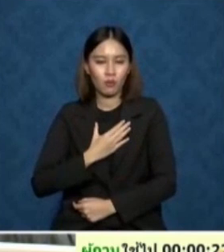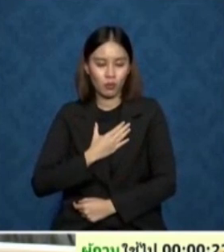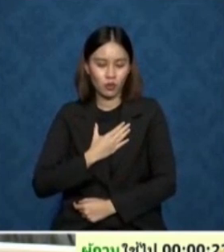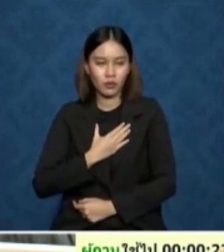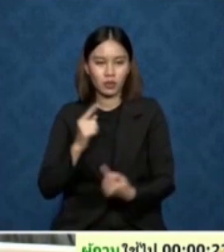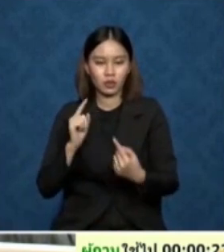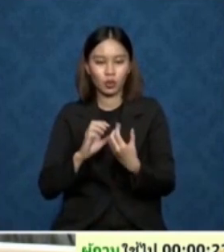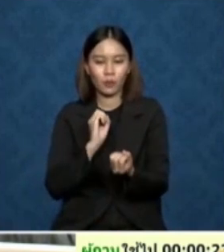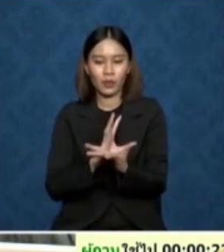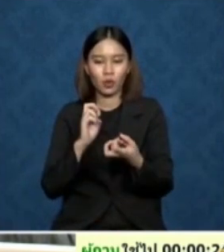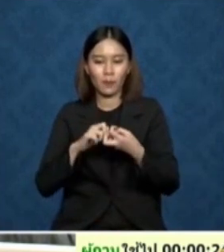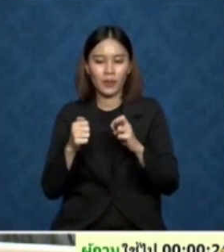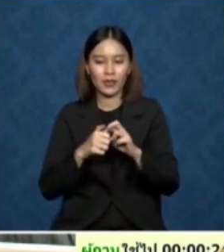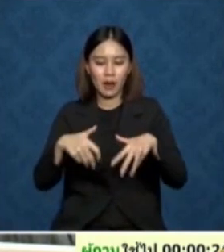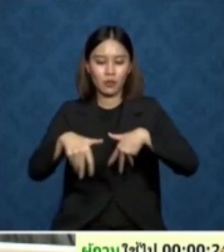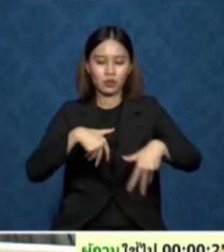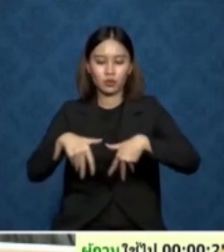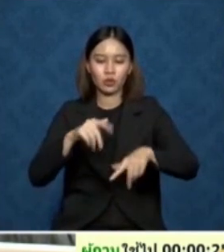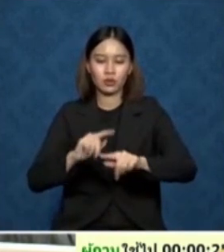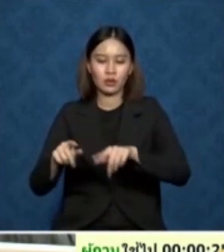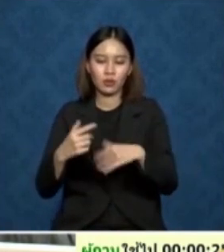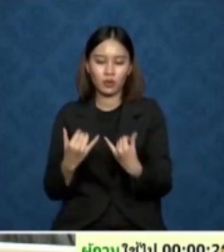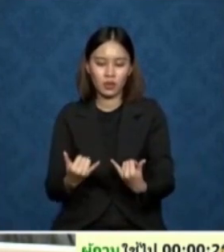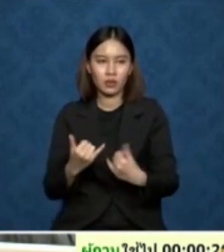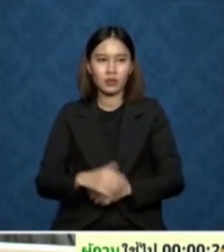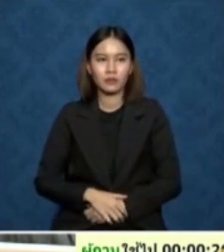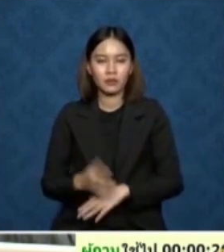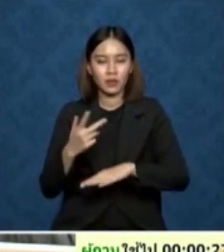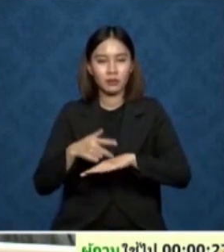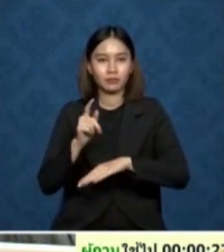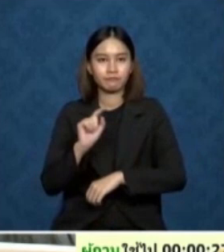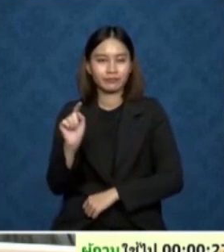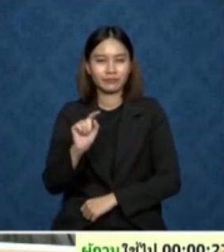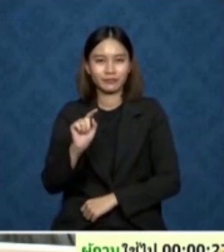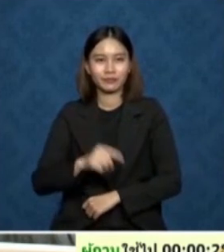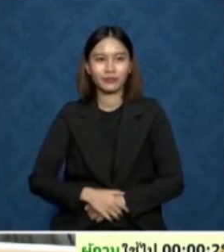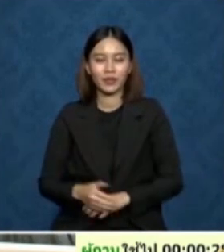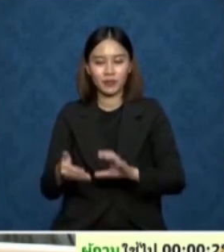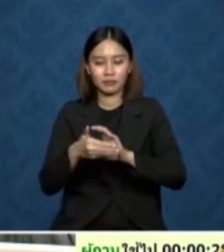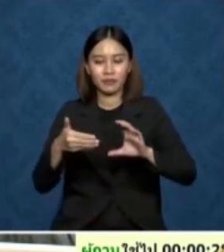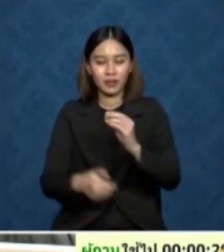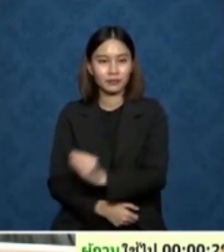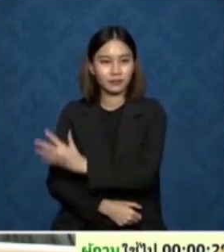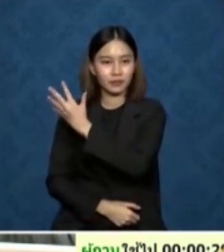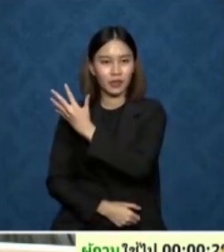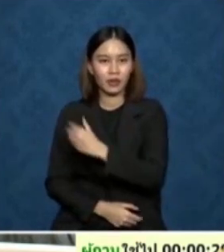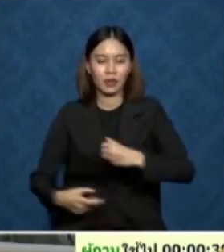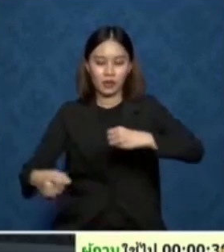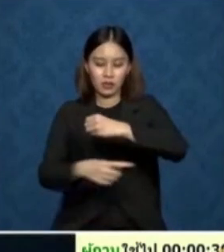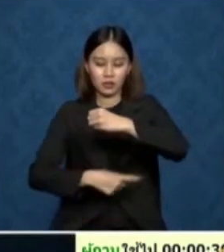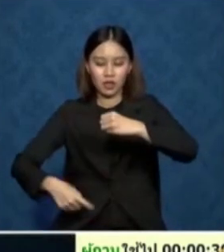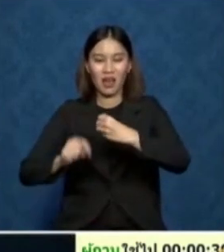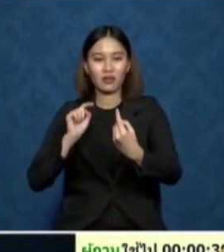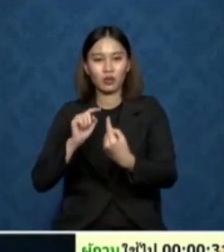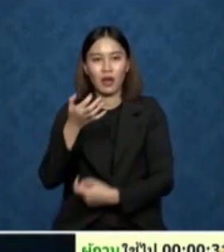เปเรื่องของคามเดนร้อน ของพี่น้พระชาชนในวันนี้ครัท่ประทานครับ ลั okCHAWNA commodities that